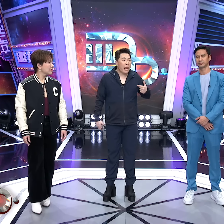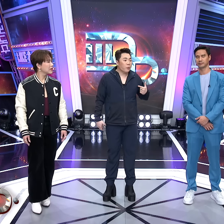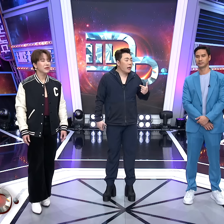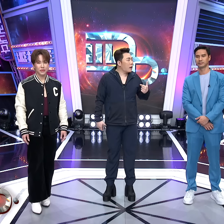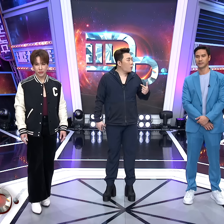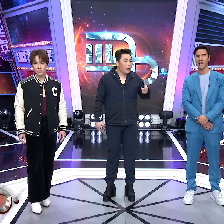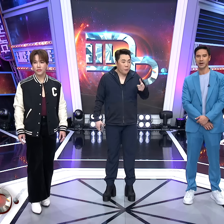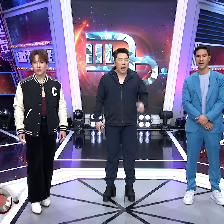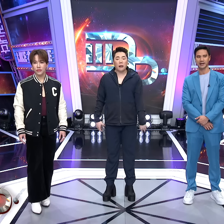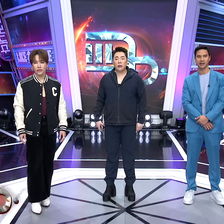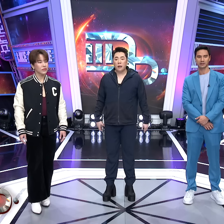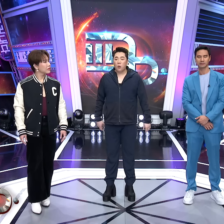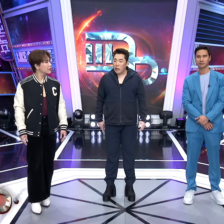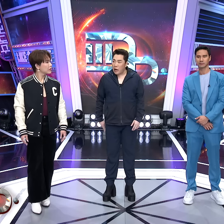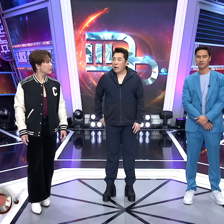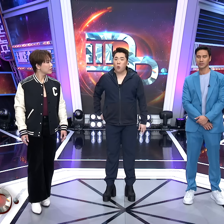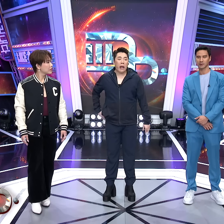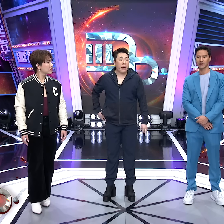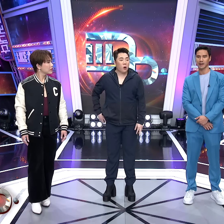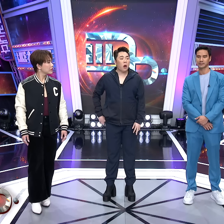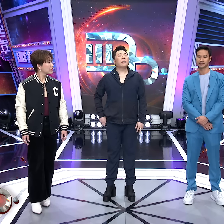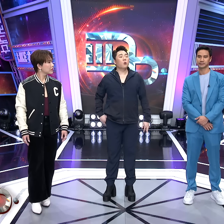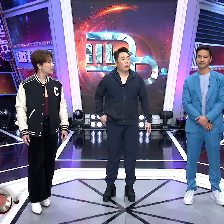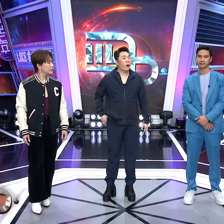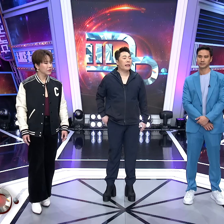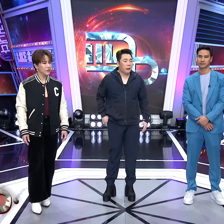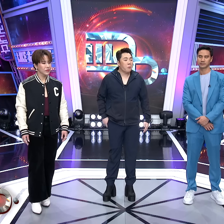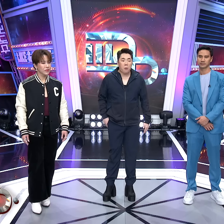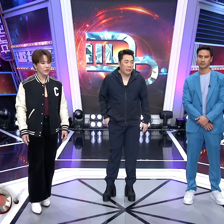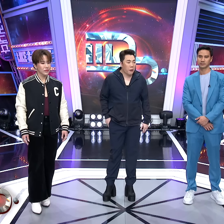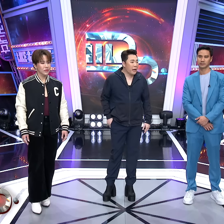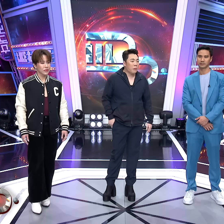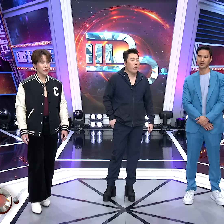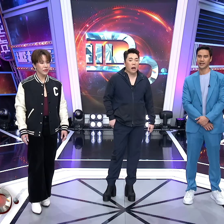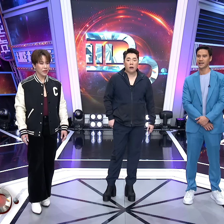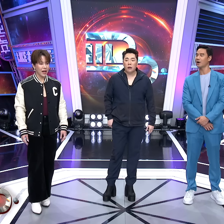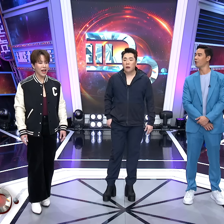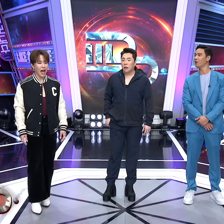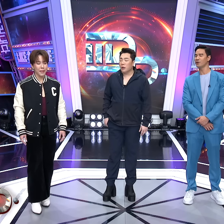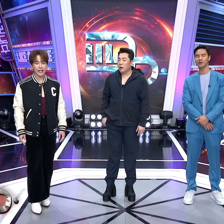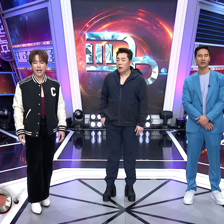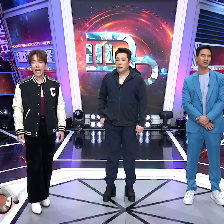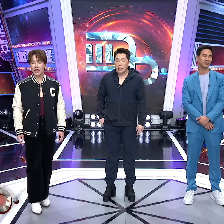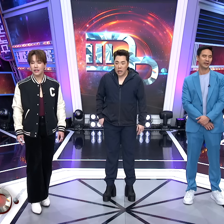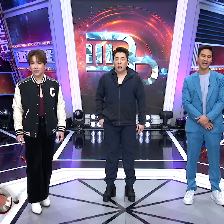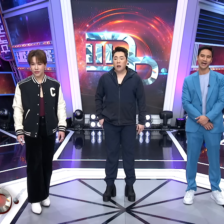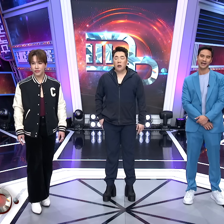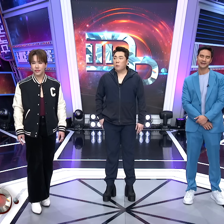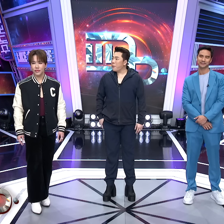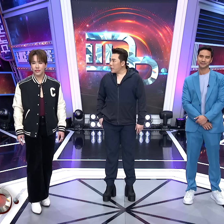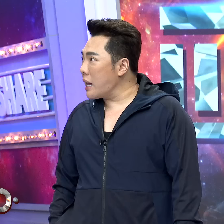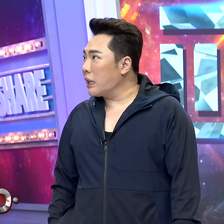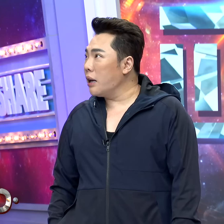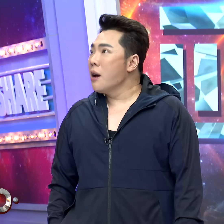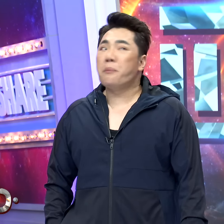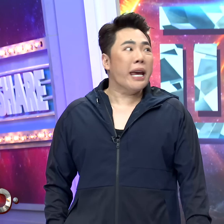อสุขภาพนะฮะ แล้ววันนี้อากาศดี วันนี้อากาศกรุงเทพมหานครเนี่ยสูดตัวไว้ให้เต็มๆปอดเพราะมันจะไม่มีอย่างนี้บ่อยนะ นานๆมาทีค่ะ จริง ใสเลย